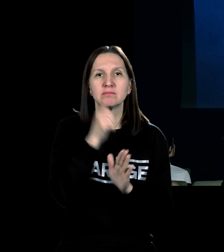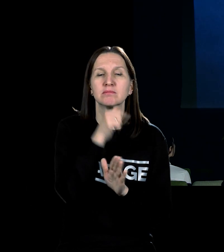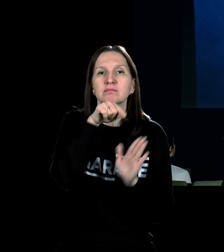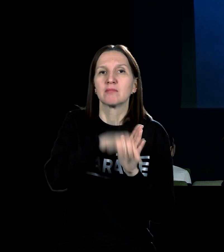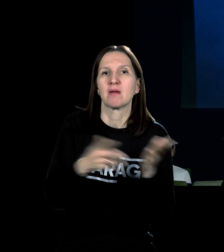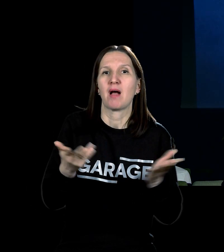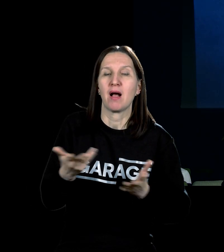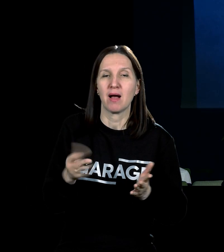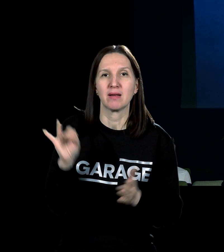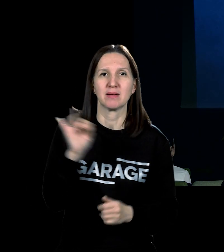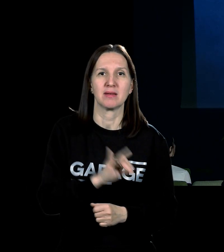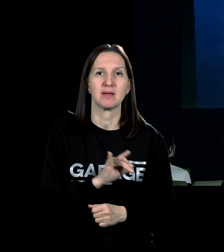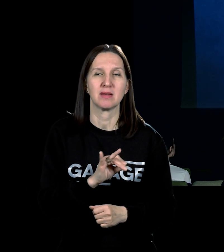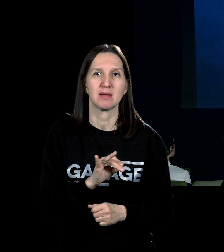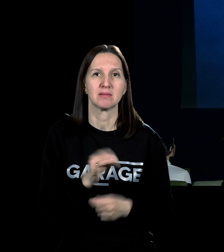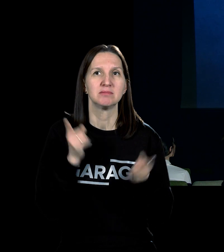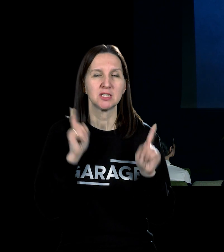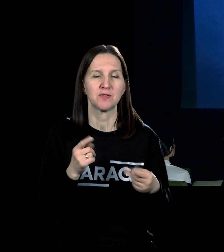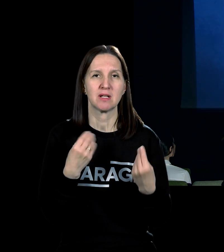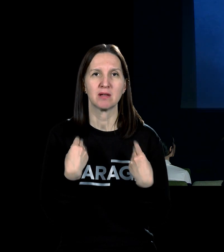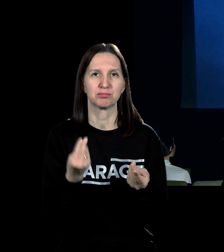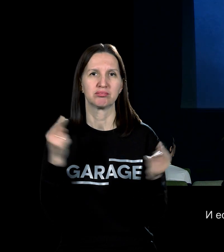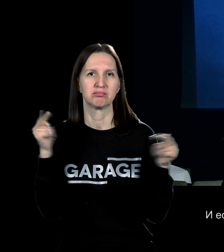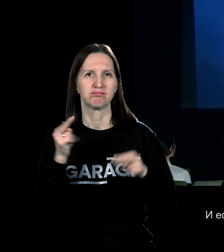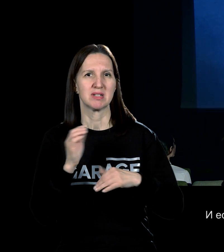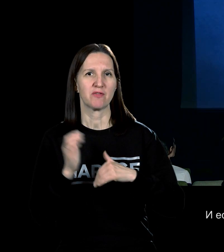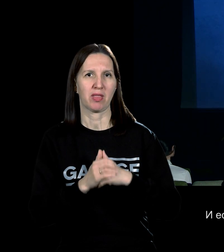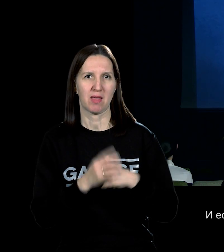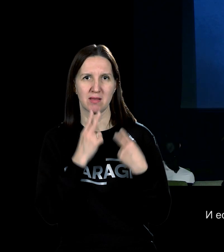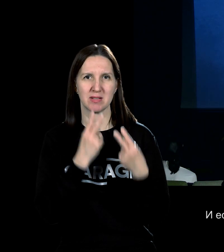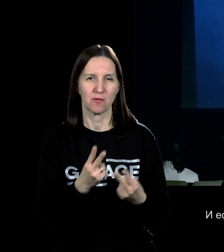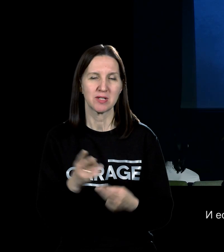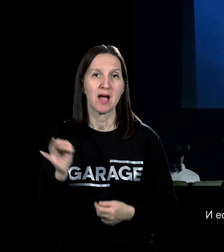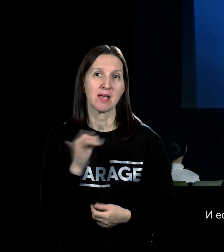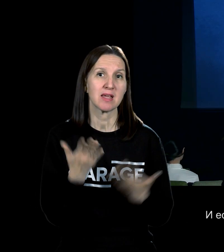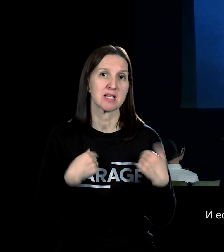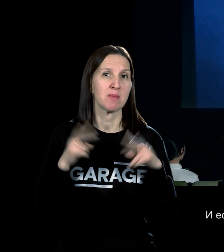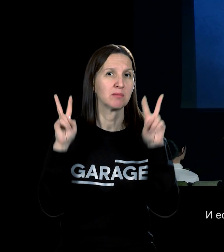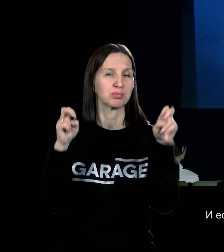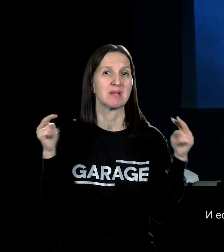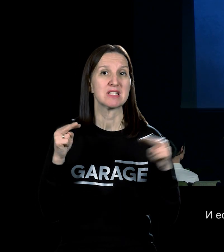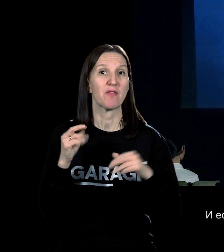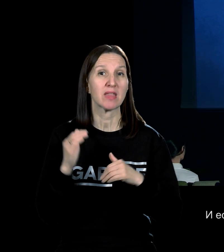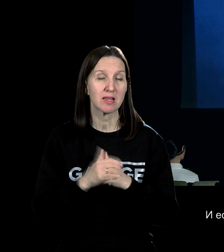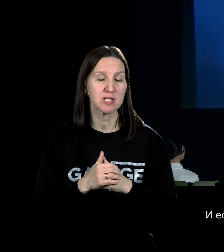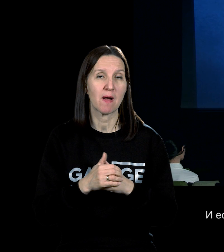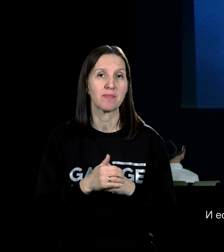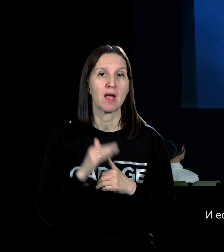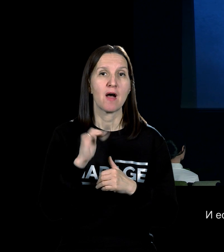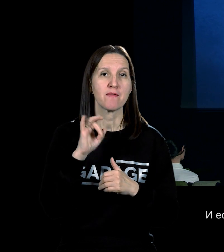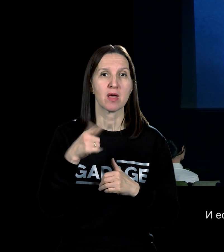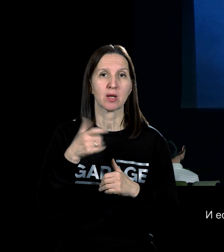и как бы действительно освидетельствовать это. И вот как бы, если говорить про свидетельство, Фергюсон